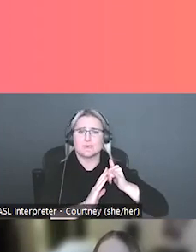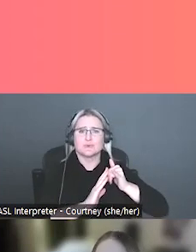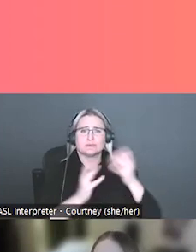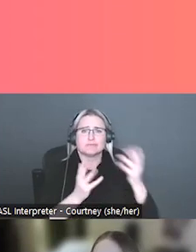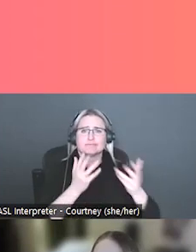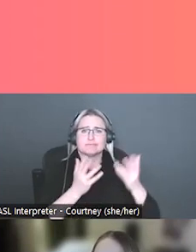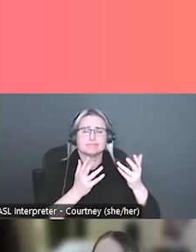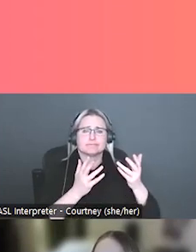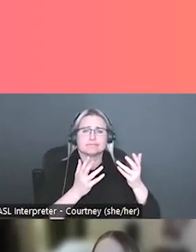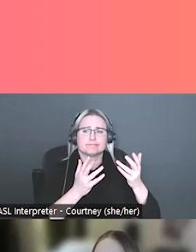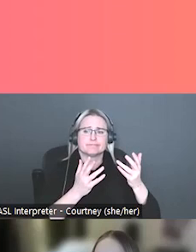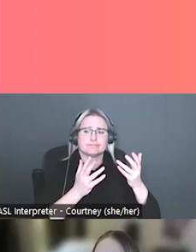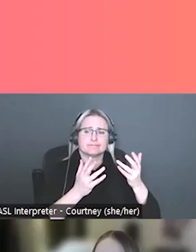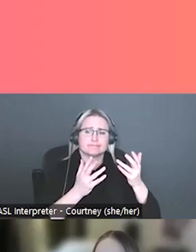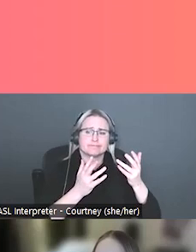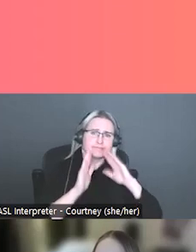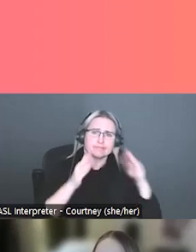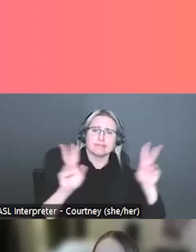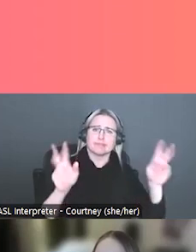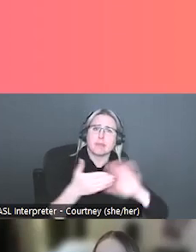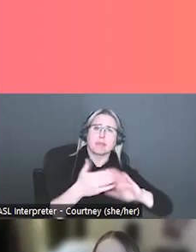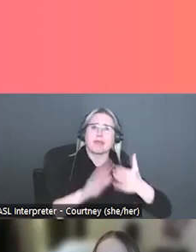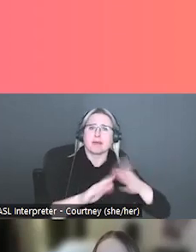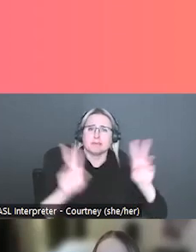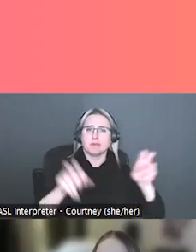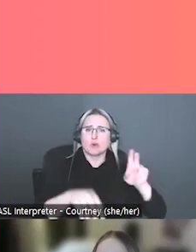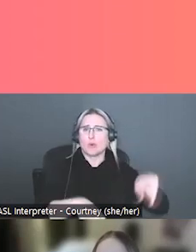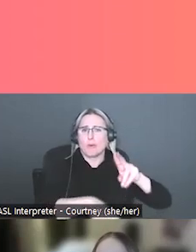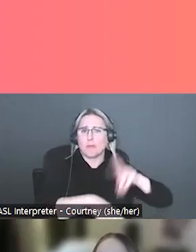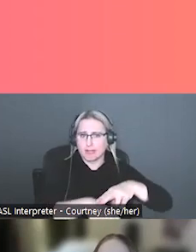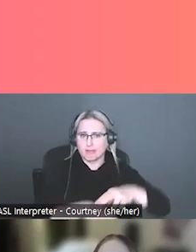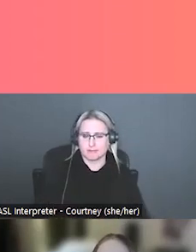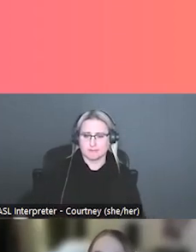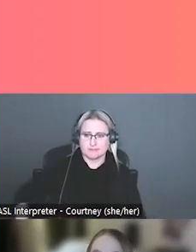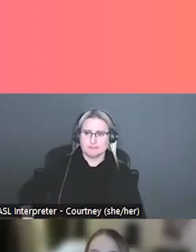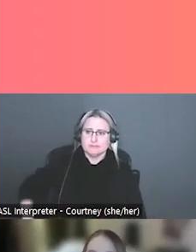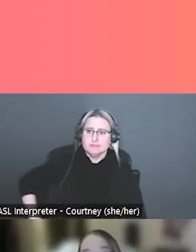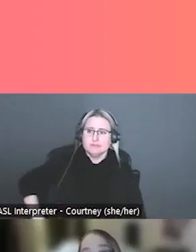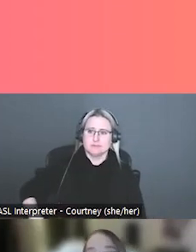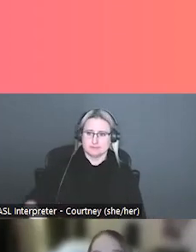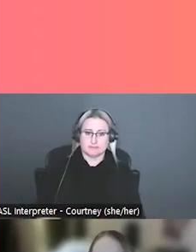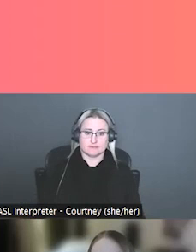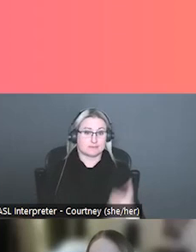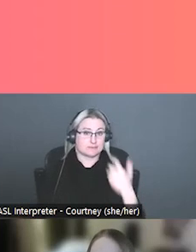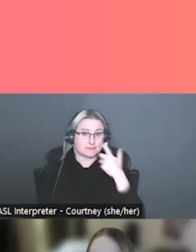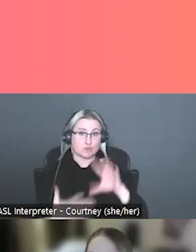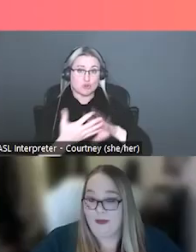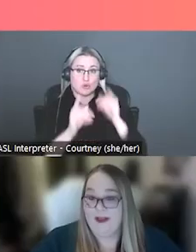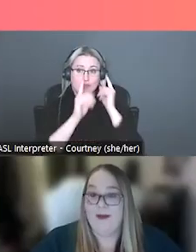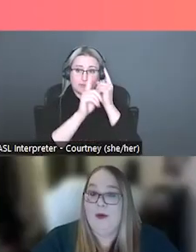exigences d'adaptation lorsqu'on est corpulent afin de devenir, et je cite, et je mets entre guillemets,